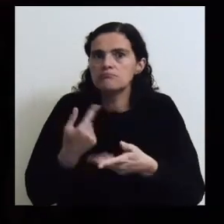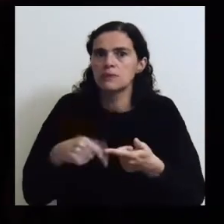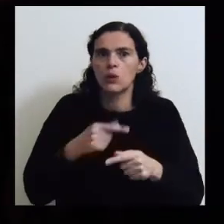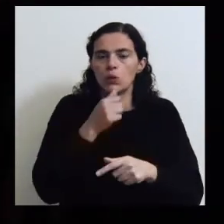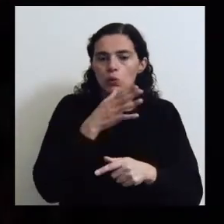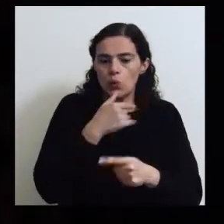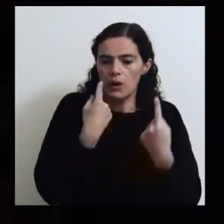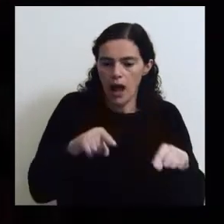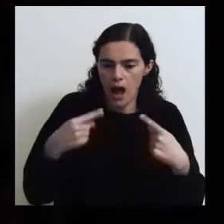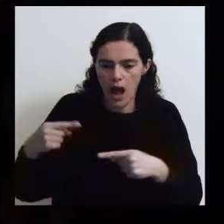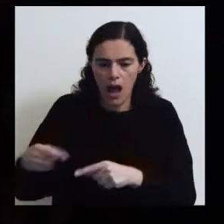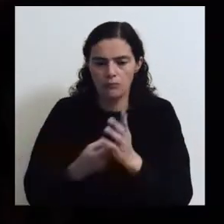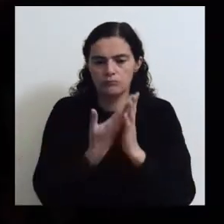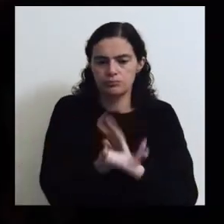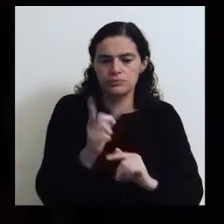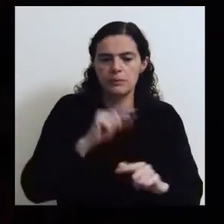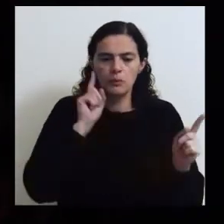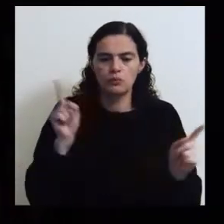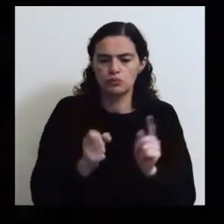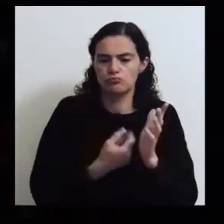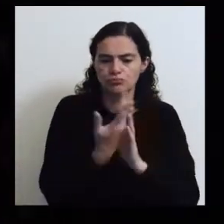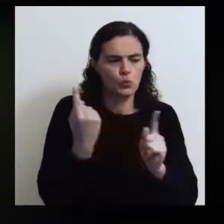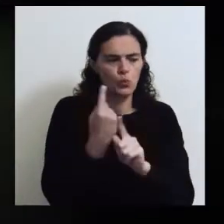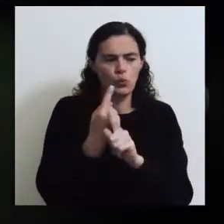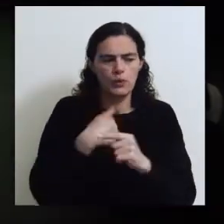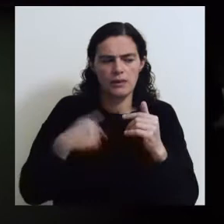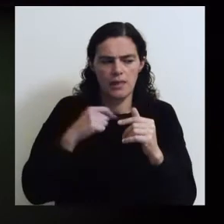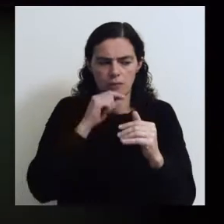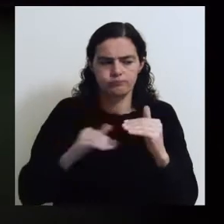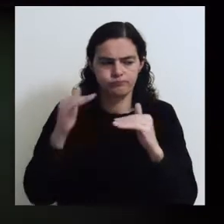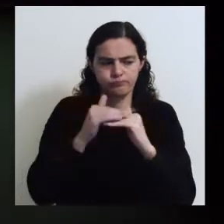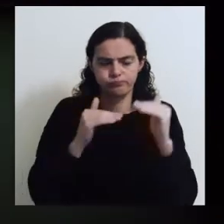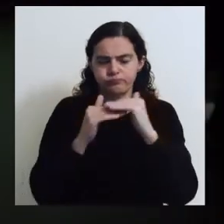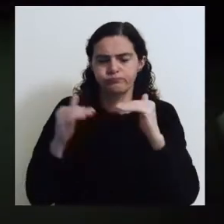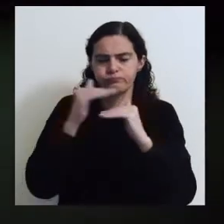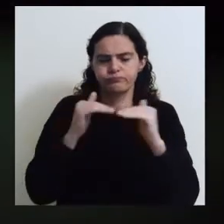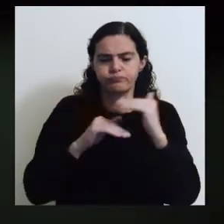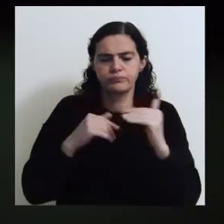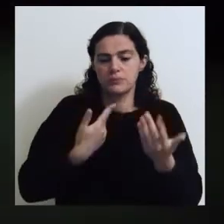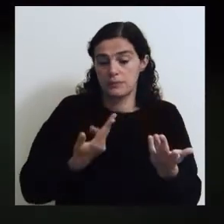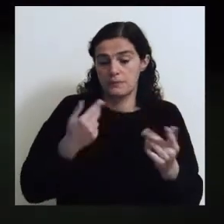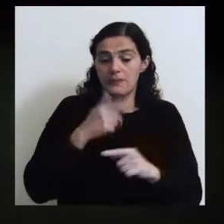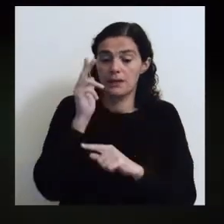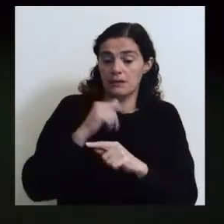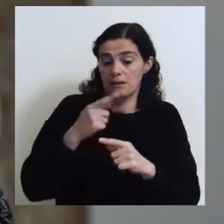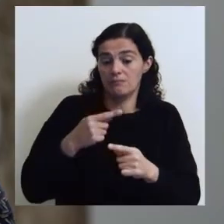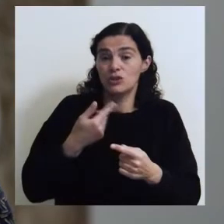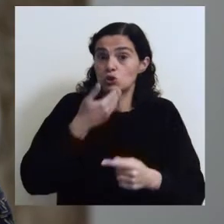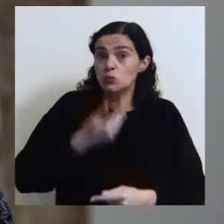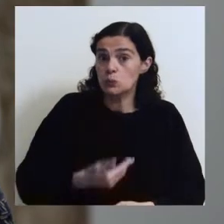couleurs, beaucoup de musique, avec beaucoup d'éléments qui se superposent. Donc, nous